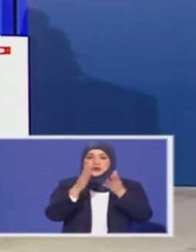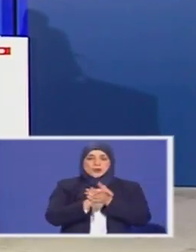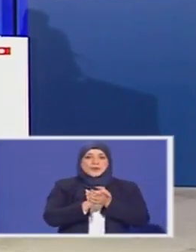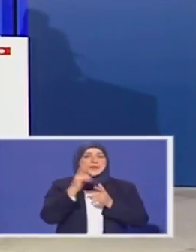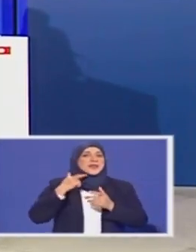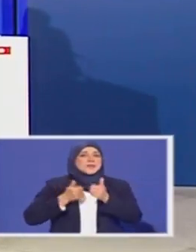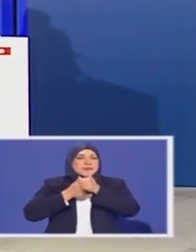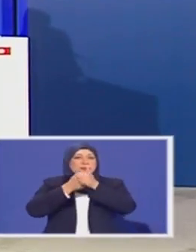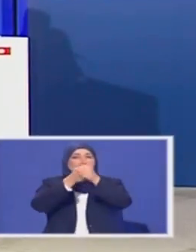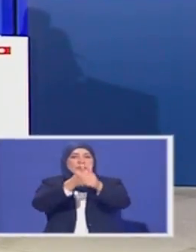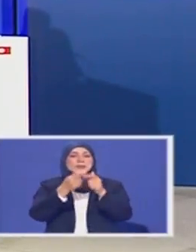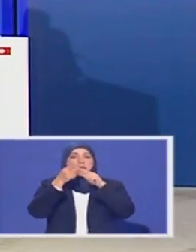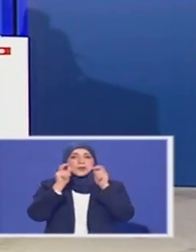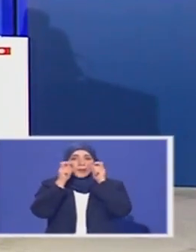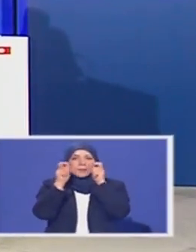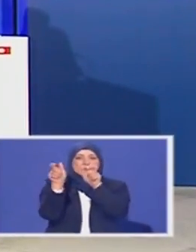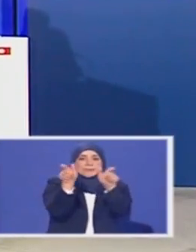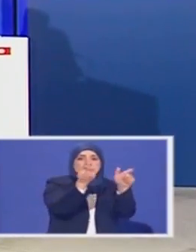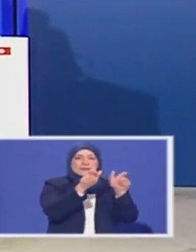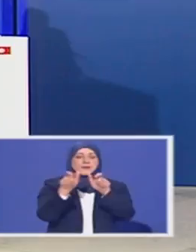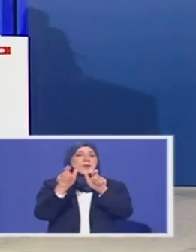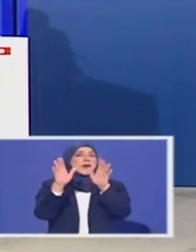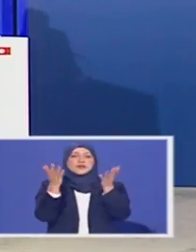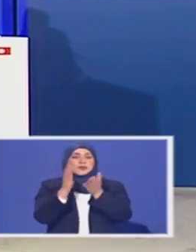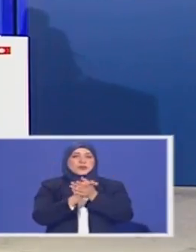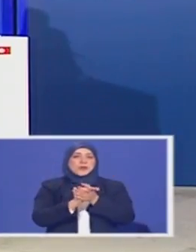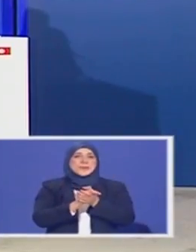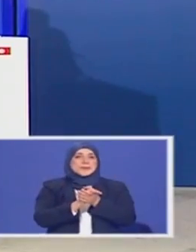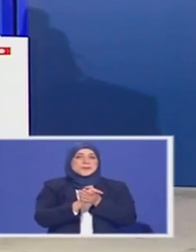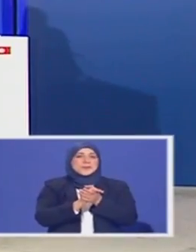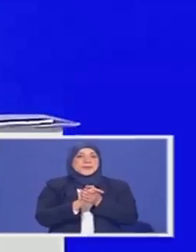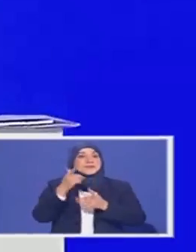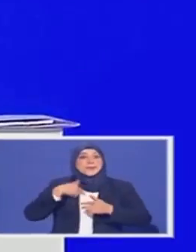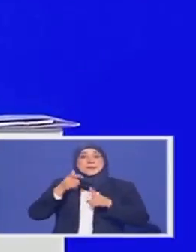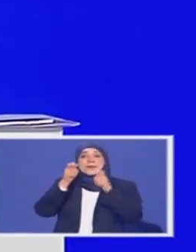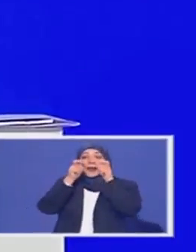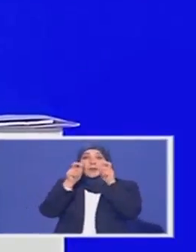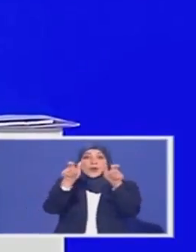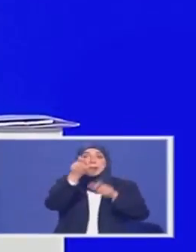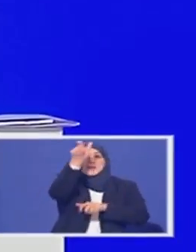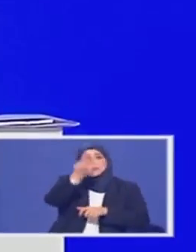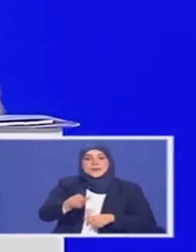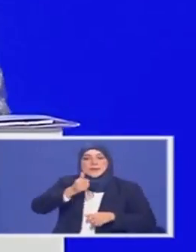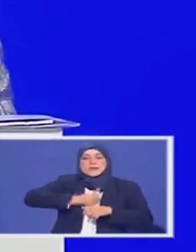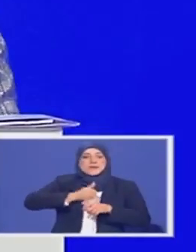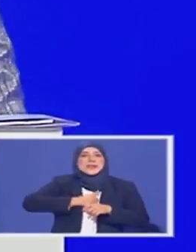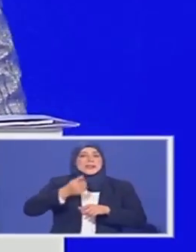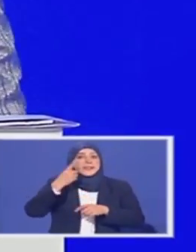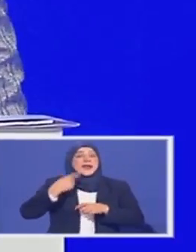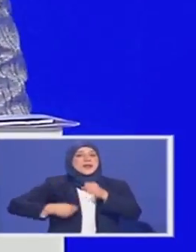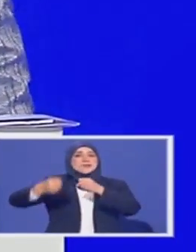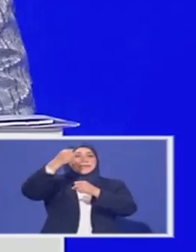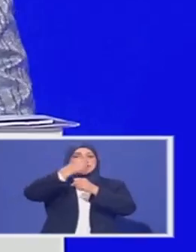والمتابعة. المراقبة والمتابعة كما قلنا المراقبة الفردية هي أهم ركيزة، المراقبة